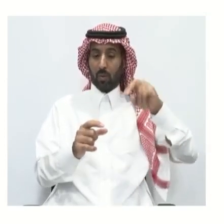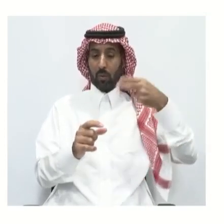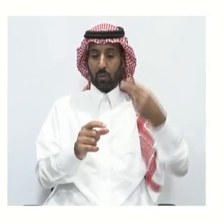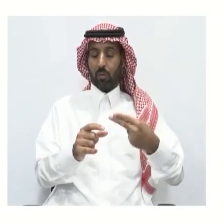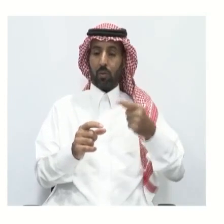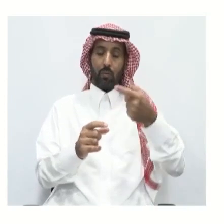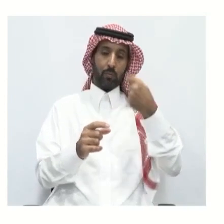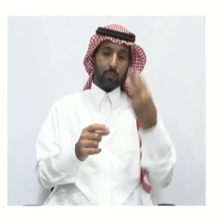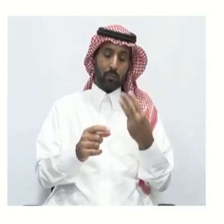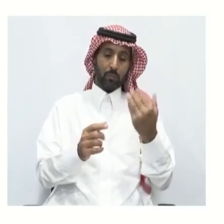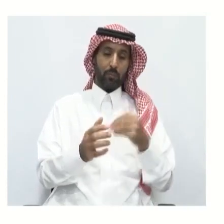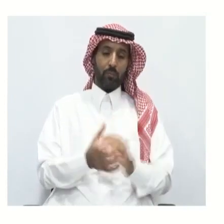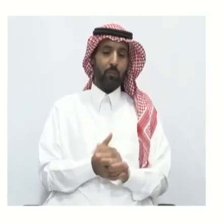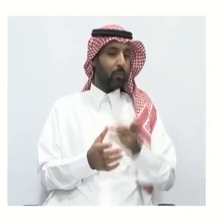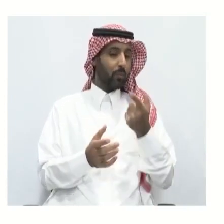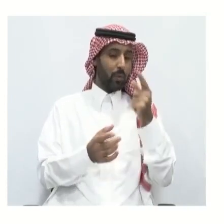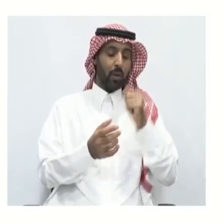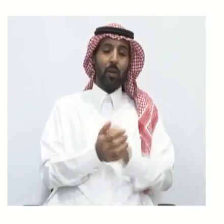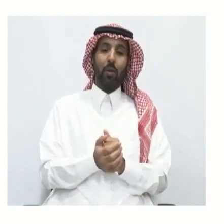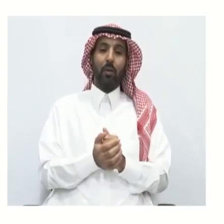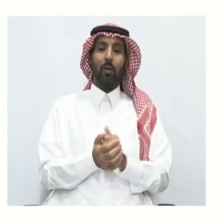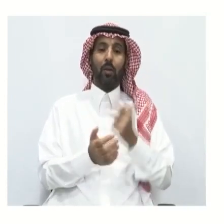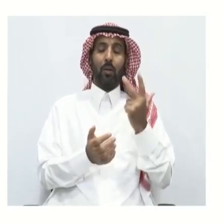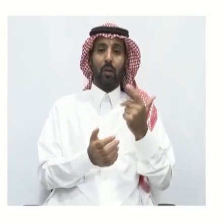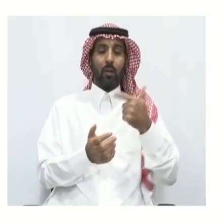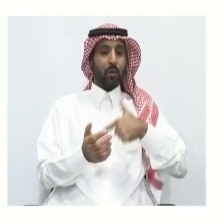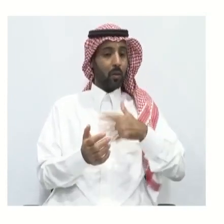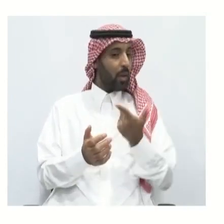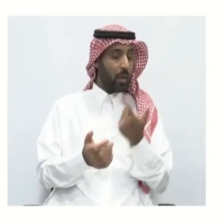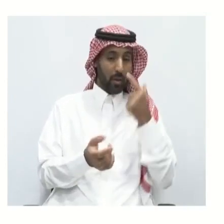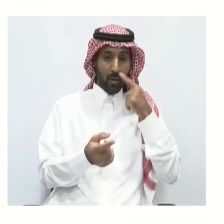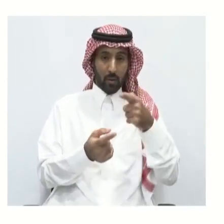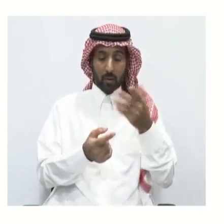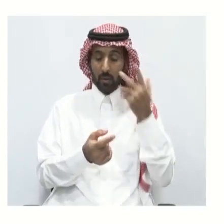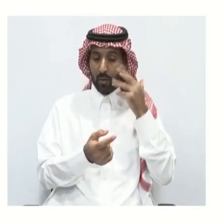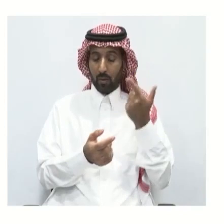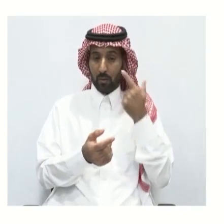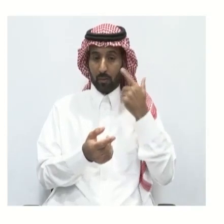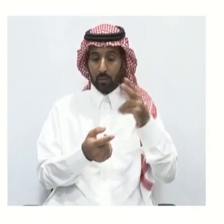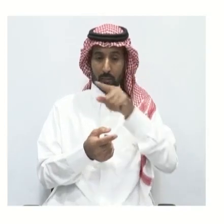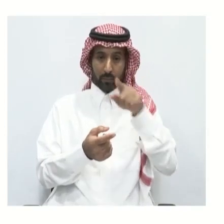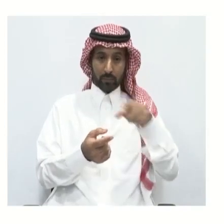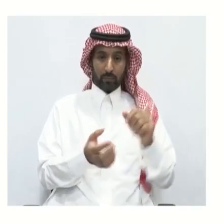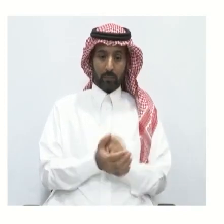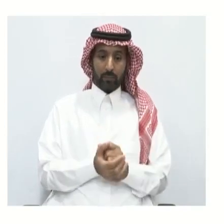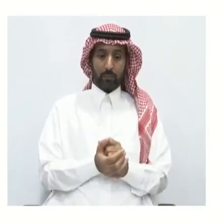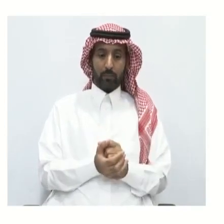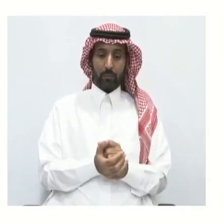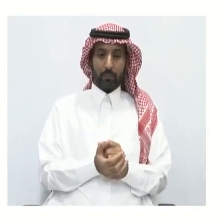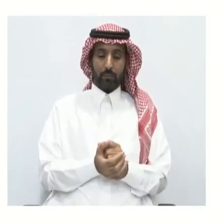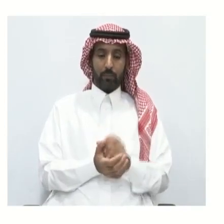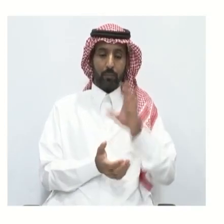78 جرام من اين اتيت بال 78 من حساب الكتله الموليه لمركب هيدروكسيد الالمنيوم